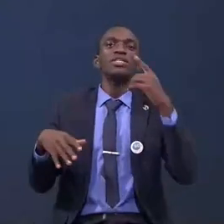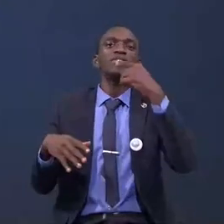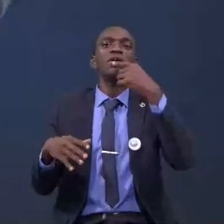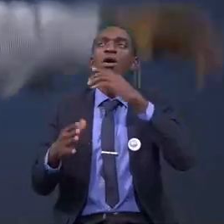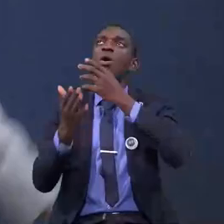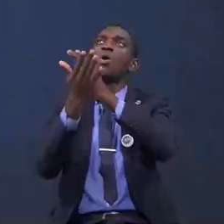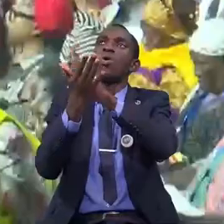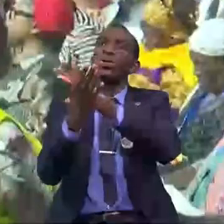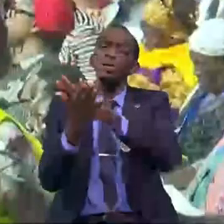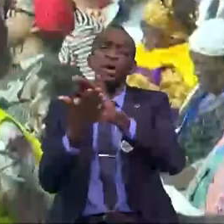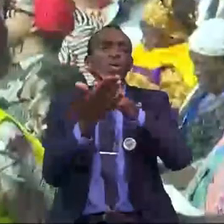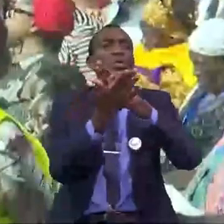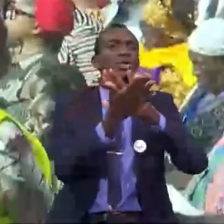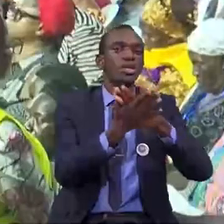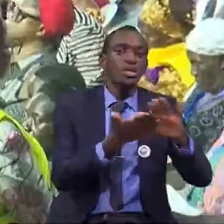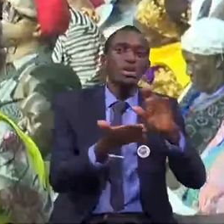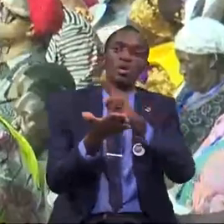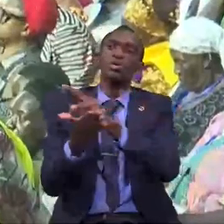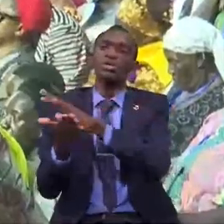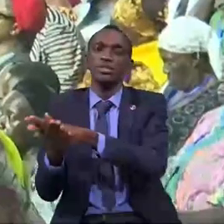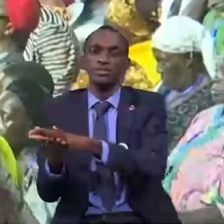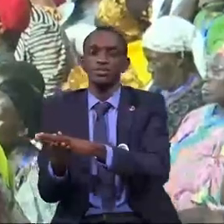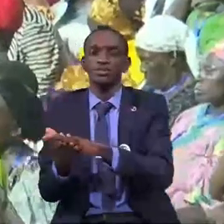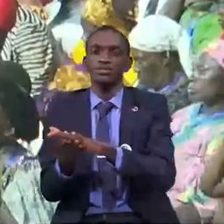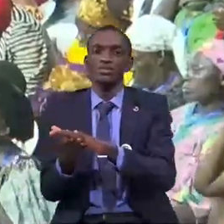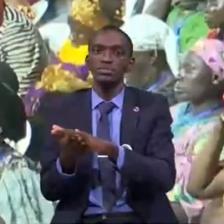Tout ce qu'ils disent est saint, saint, saint.